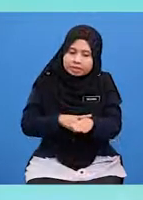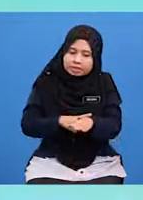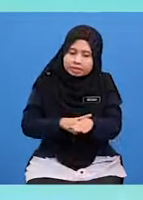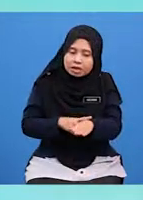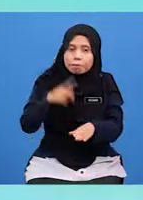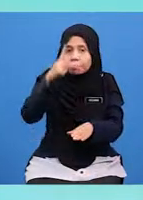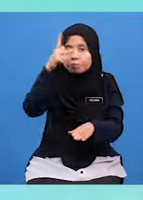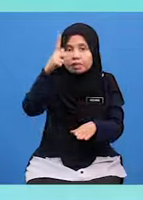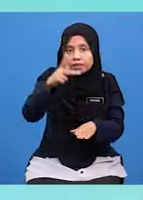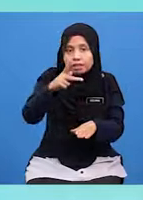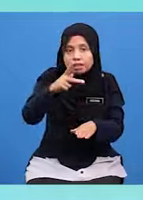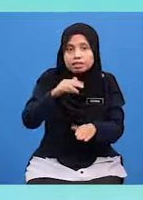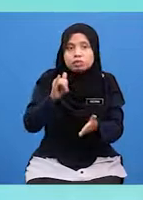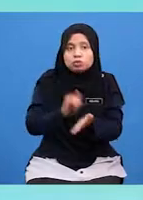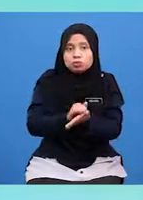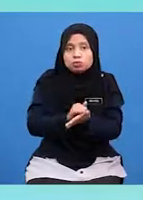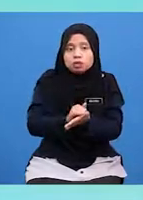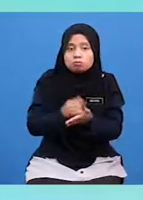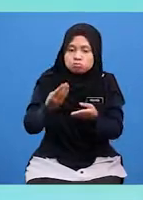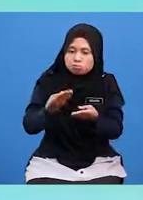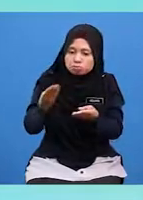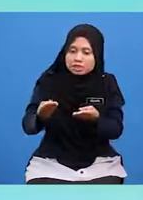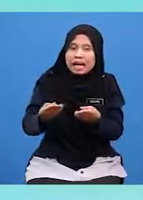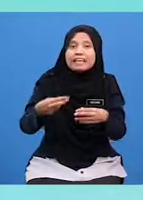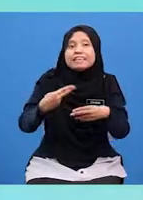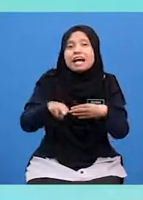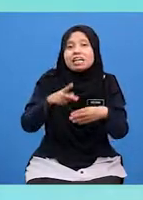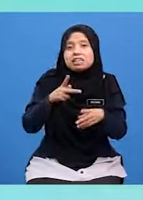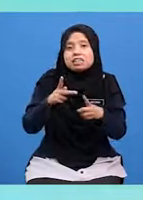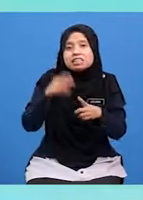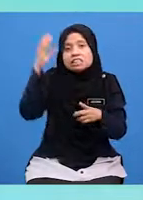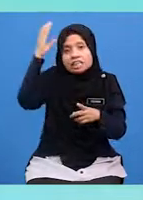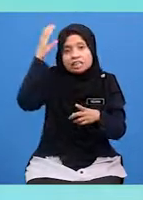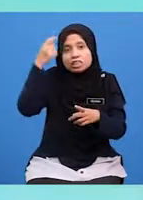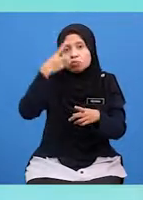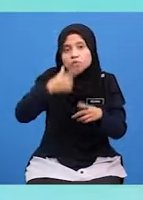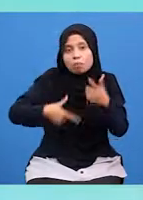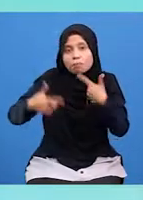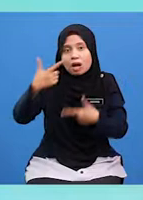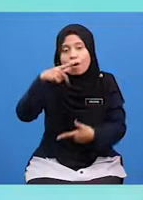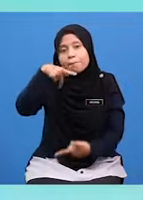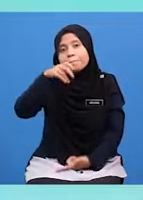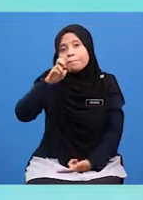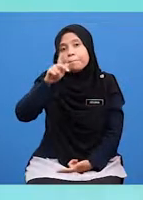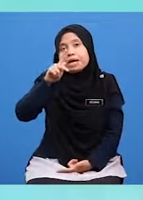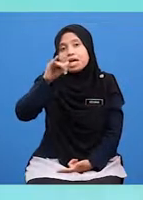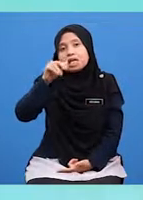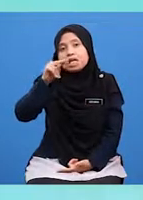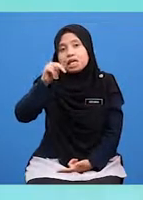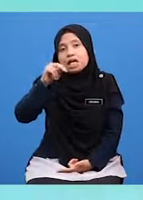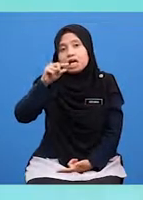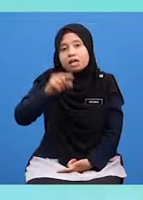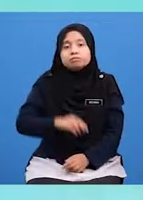pemerintahan Sultan Muhammad Takhlub, beliau telah dihantar ke China untuk melawat Peking pada tahun